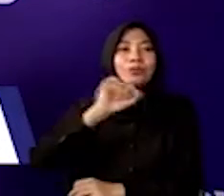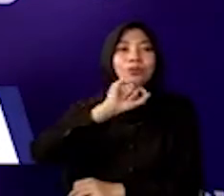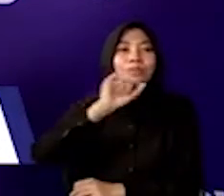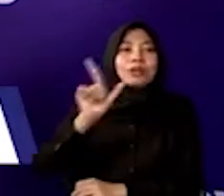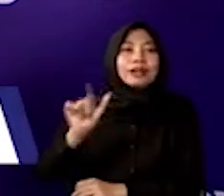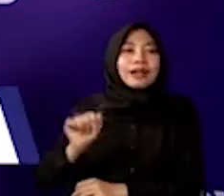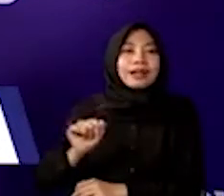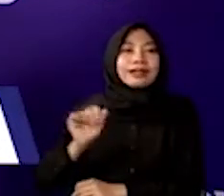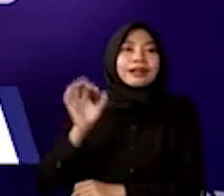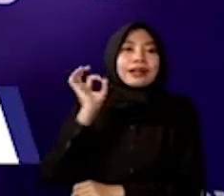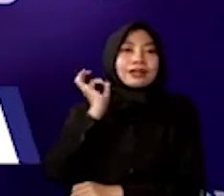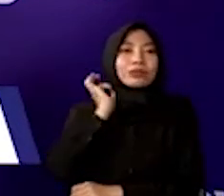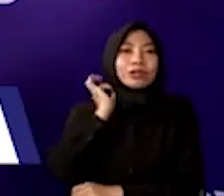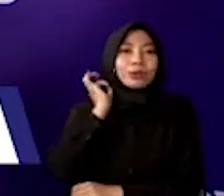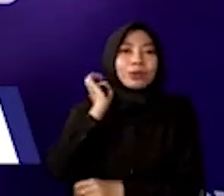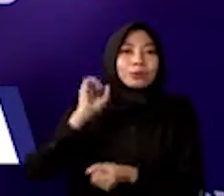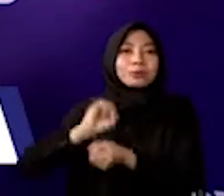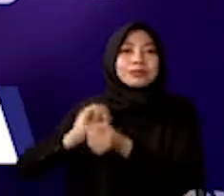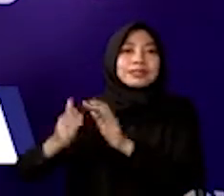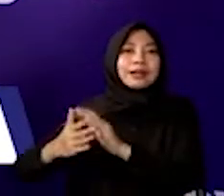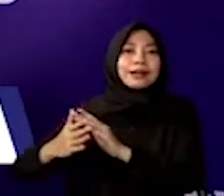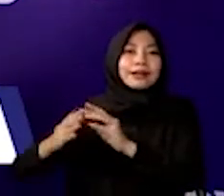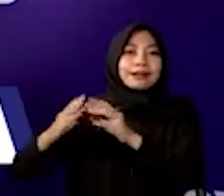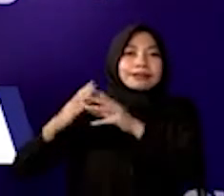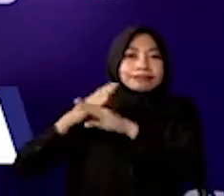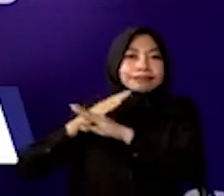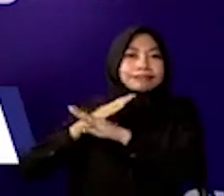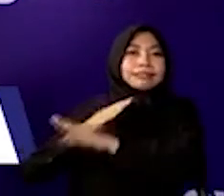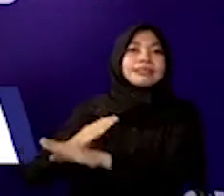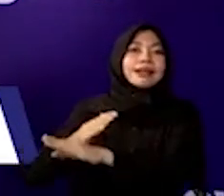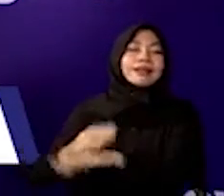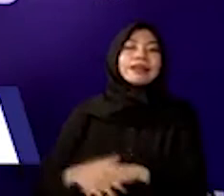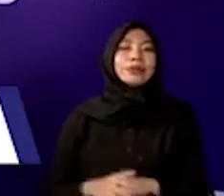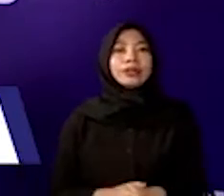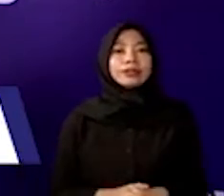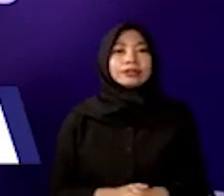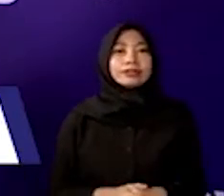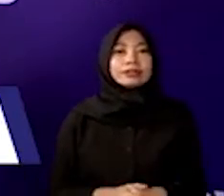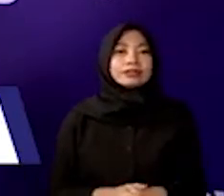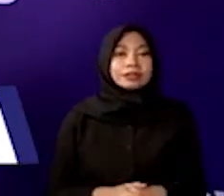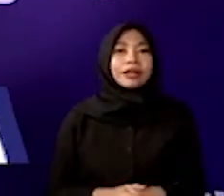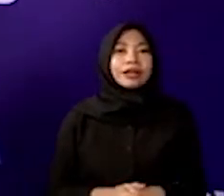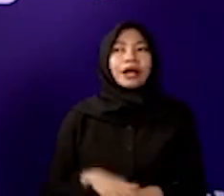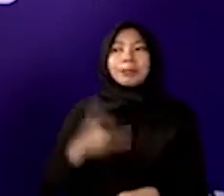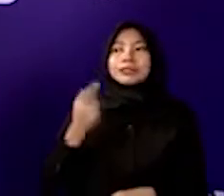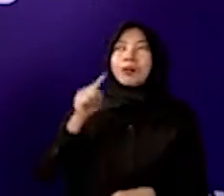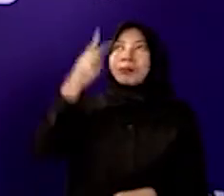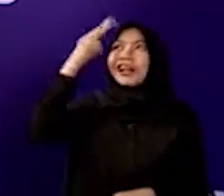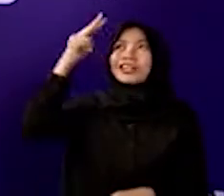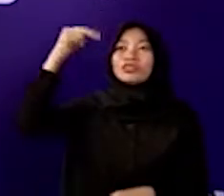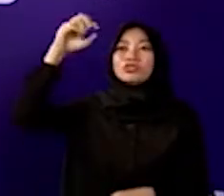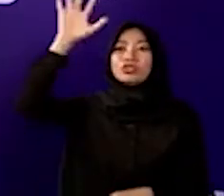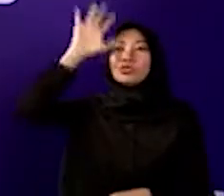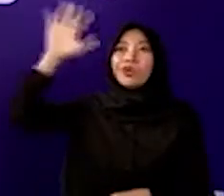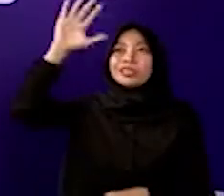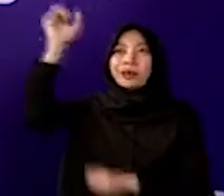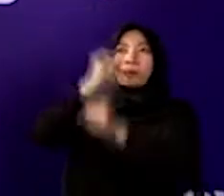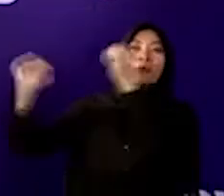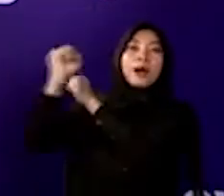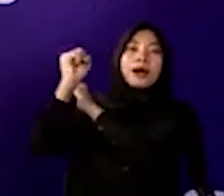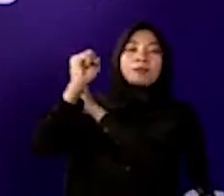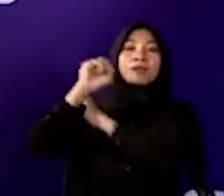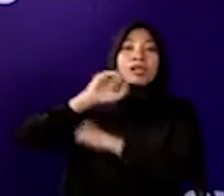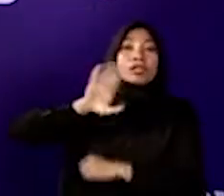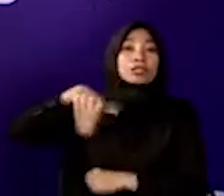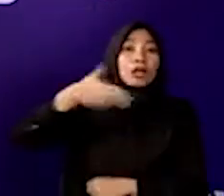pengurangan risiko bencana Nah kita melihat bahwa terjadi anomali cuaca pada tahun ee